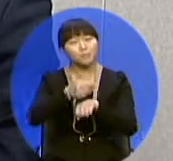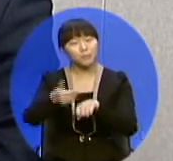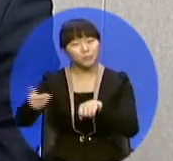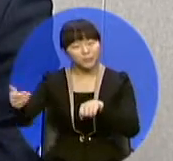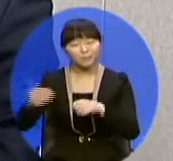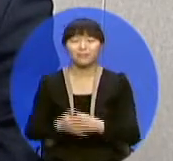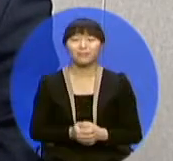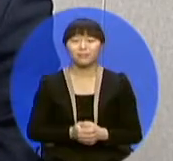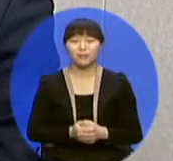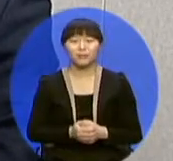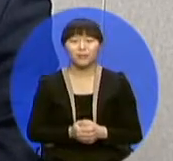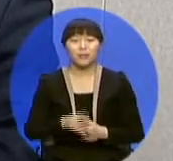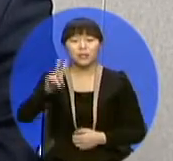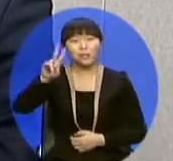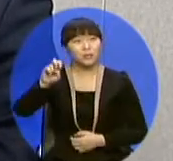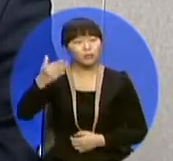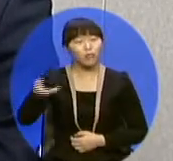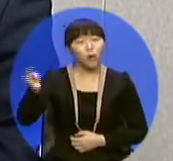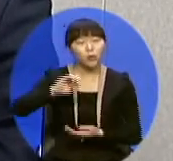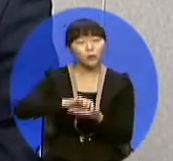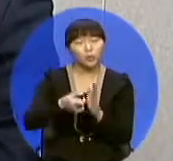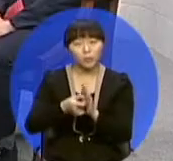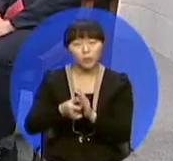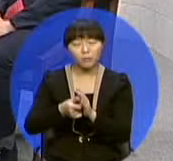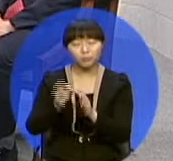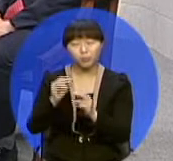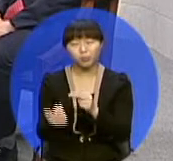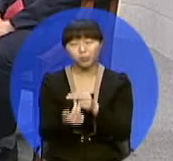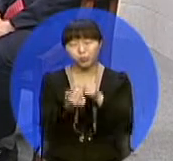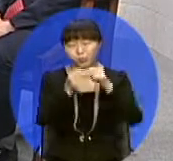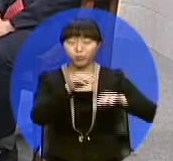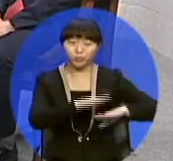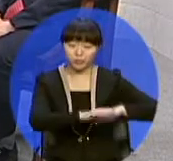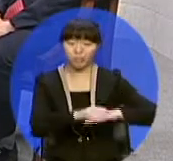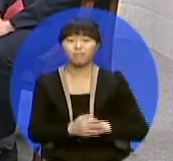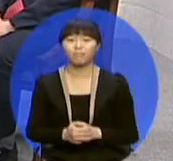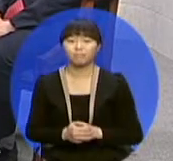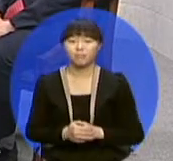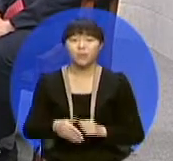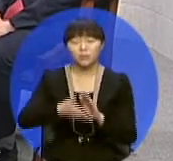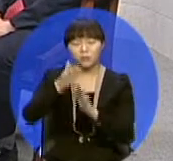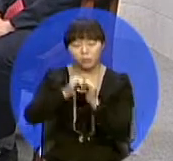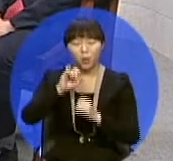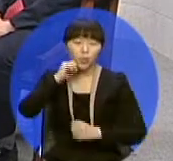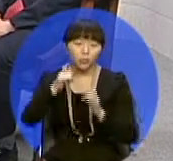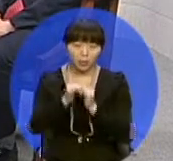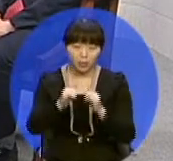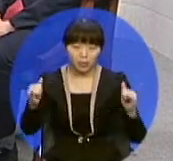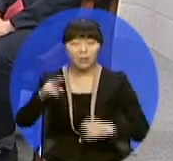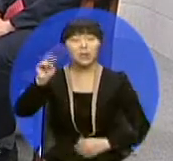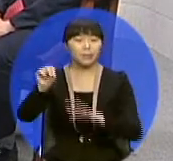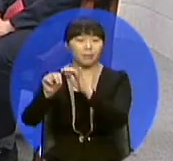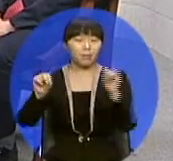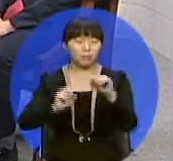흘렀는데 29억 원 정도의 성금이 모였습니다. 그리고 우리 시민, 어려운 사람들